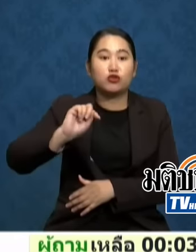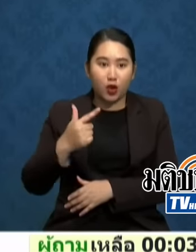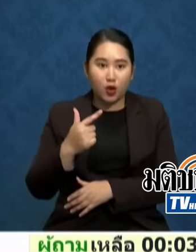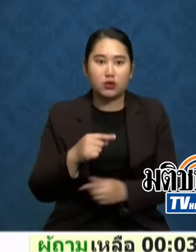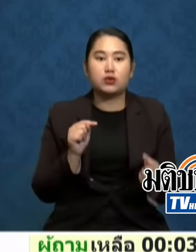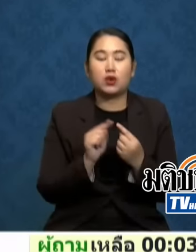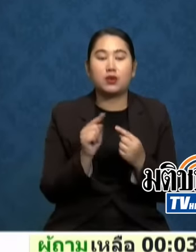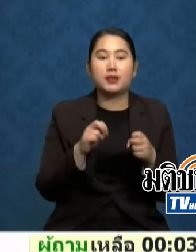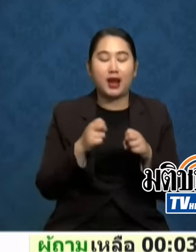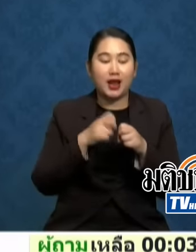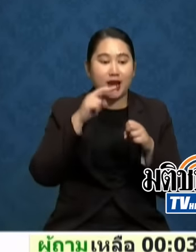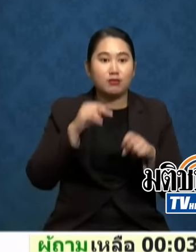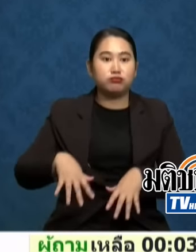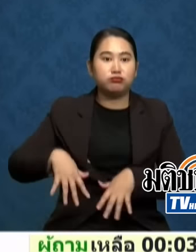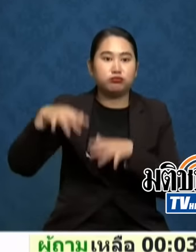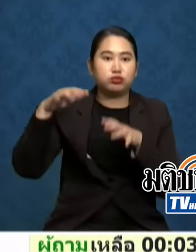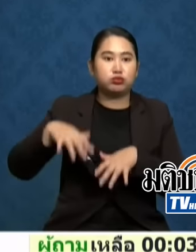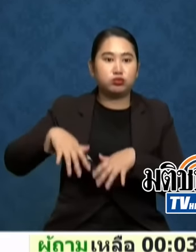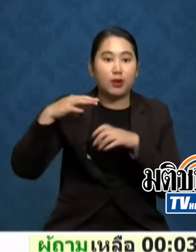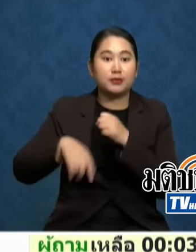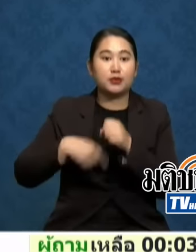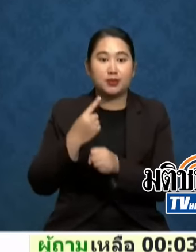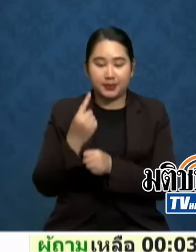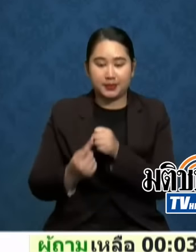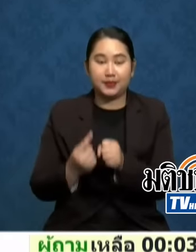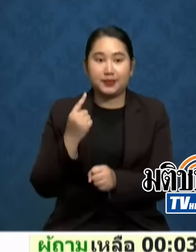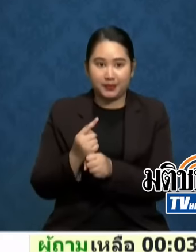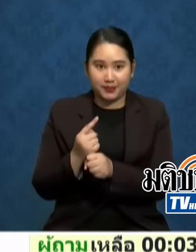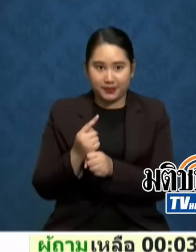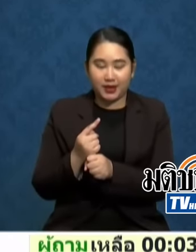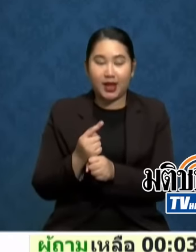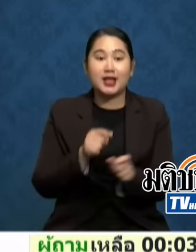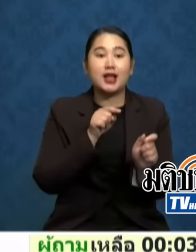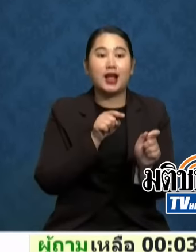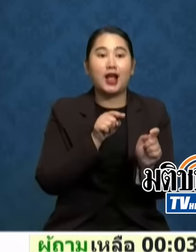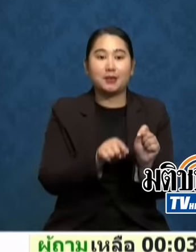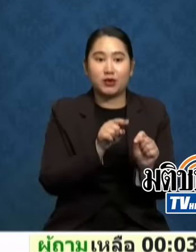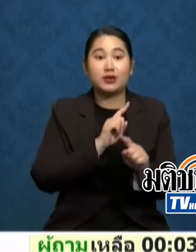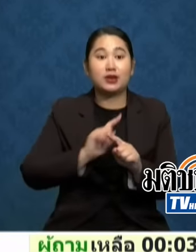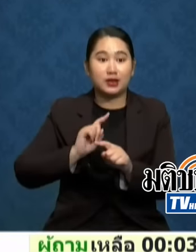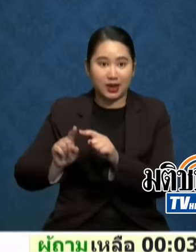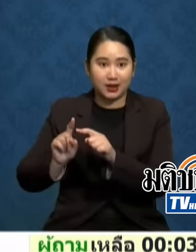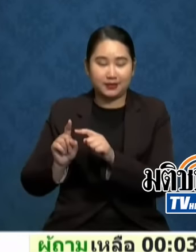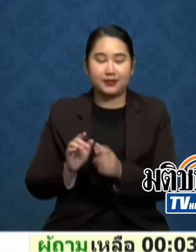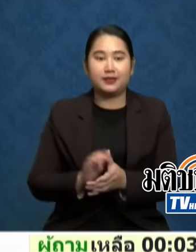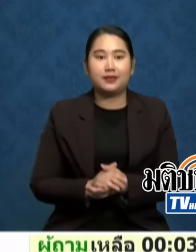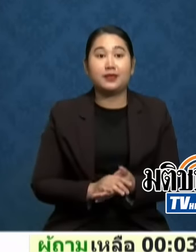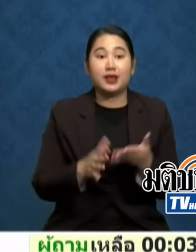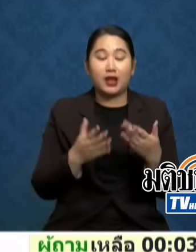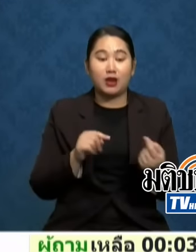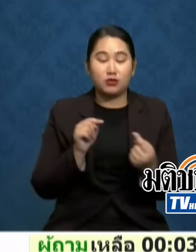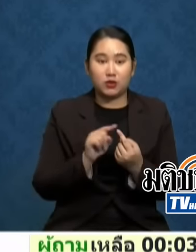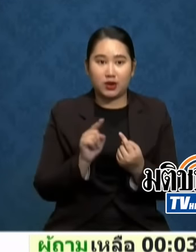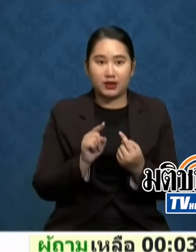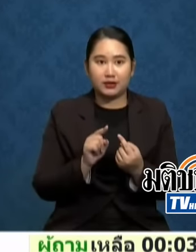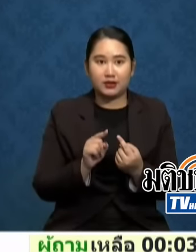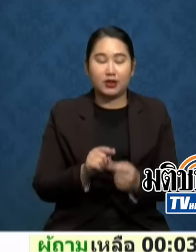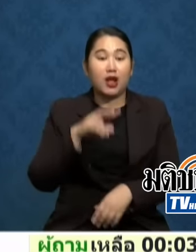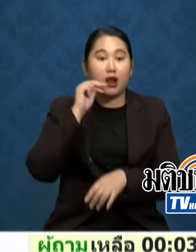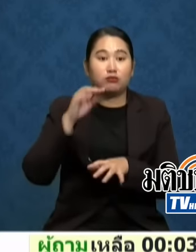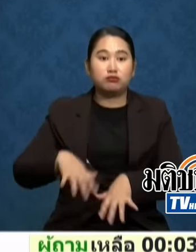จอกับพื้นปัญหาน้ำป่าไหลหลากท่วมทุกปีตำบลบ้านกลางตำบลทุ่งสะโตกตำบลพระวังเท้าแล้วก็ยังเป็นพื้นที่รับน้